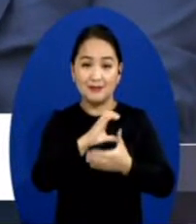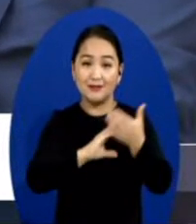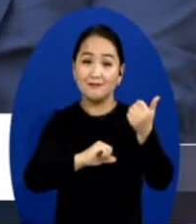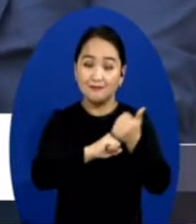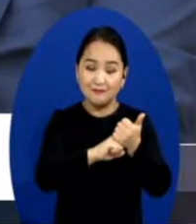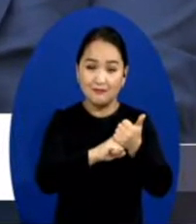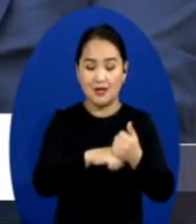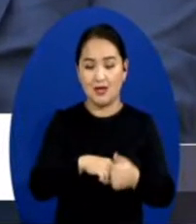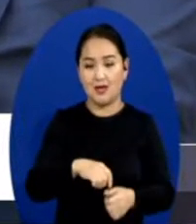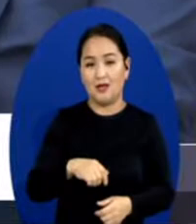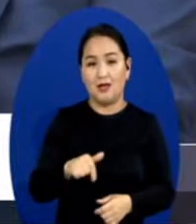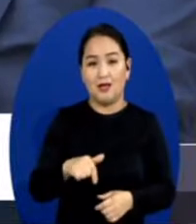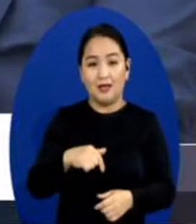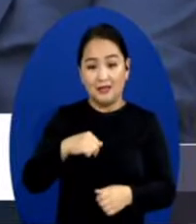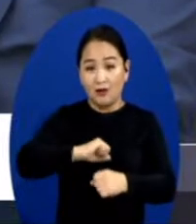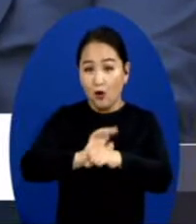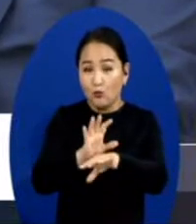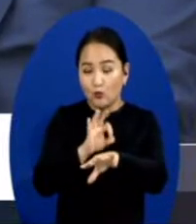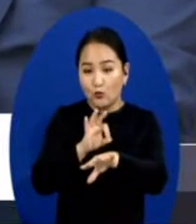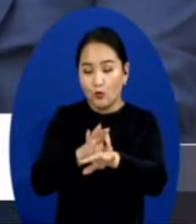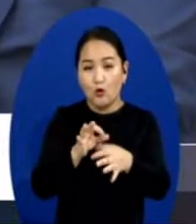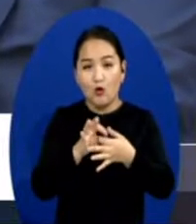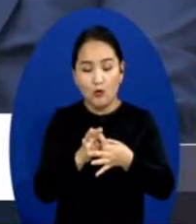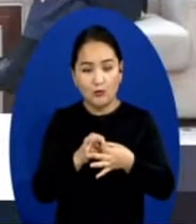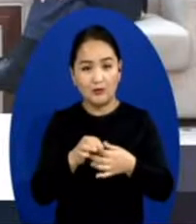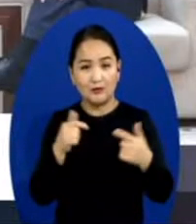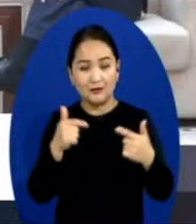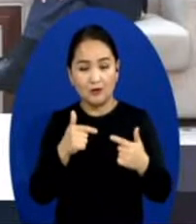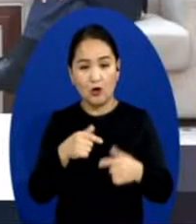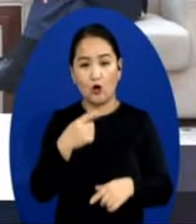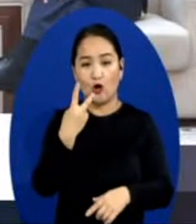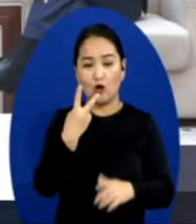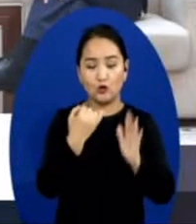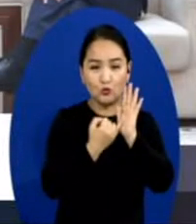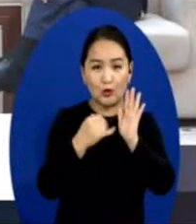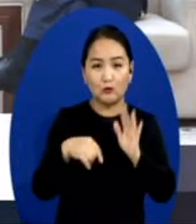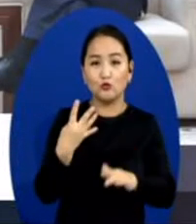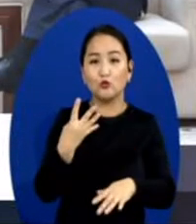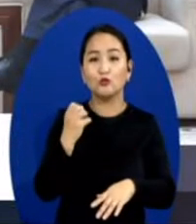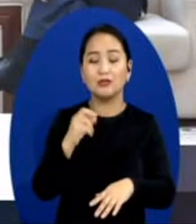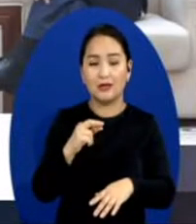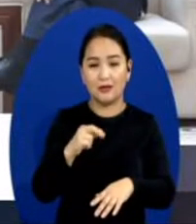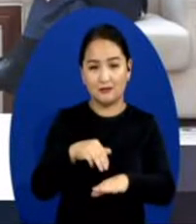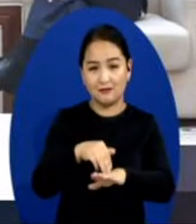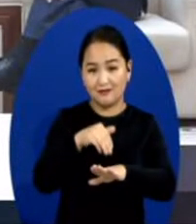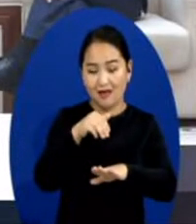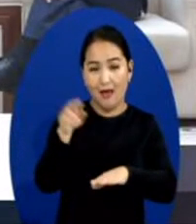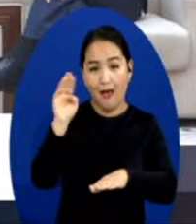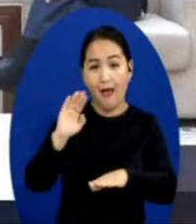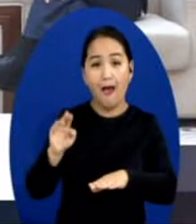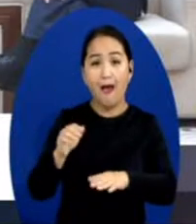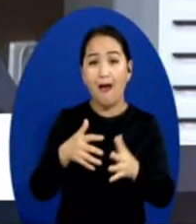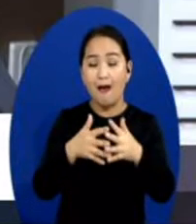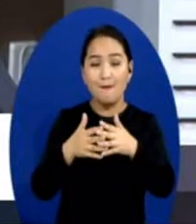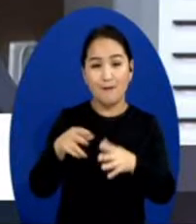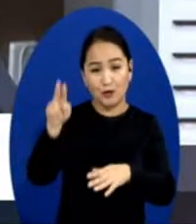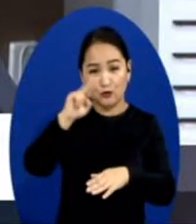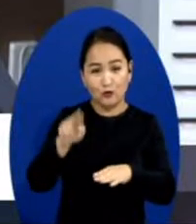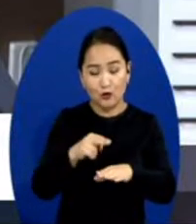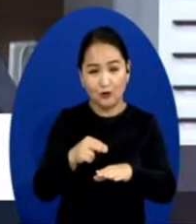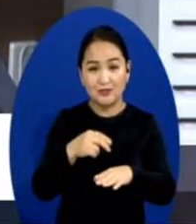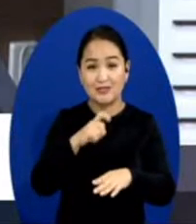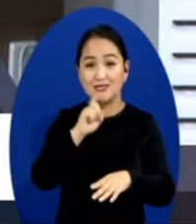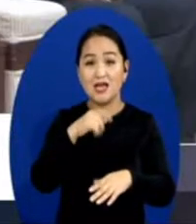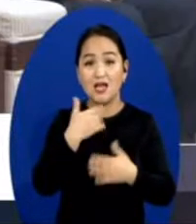Цар тахлын үед хариу арга хэмжээ авах нийгмийн хамгааллын төсөлд 26.4 сая Америк долларын зээл олгоно. Мөн Ази хөгжлийн банк Монгол